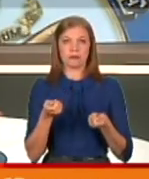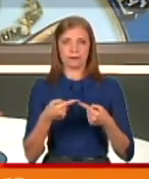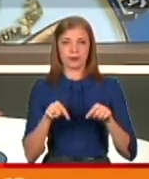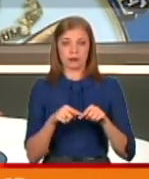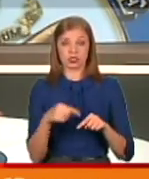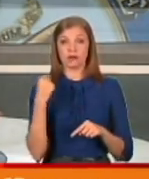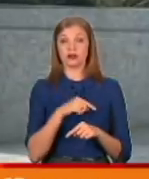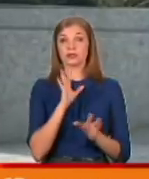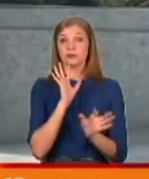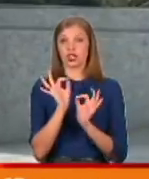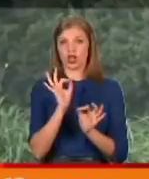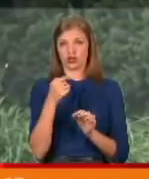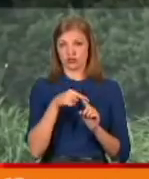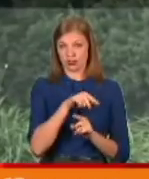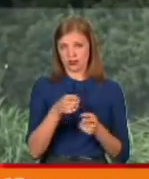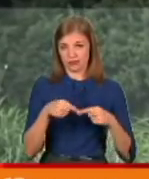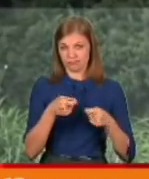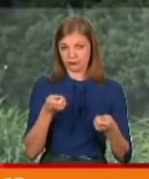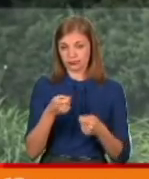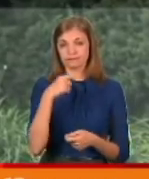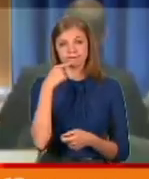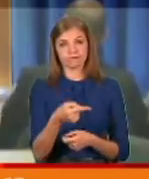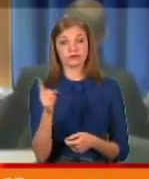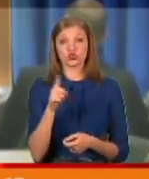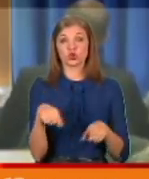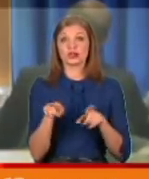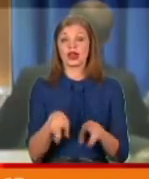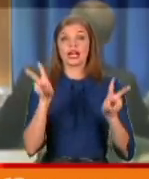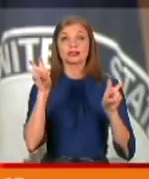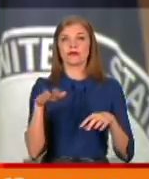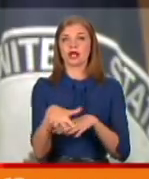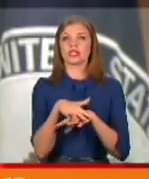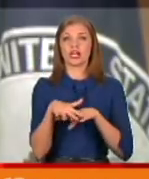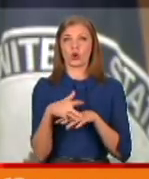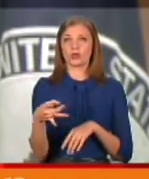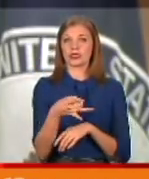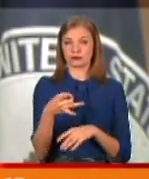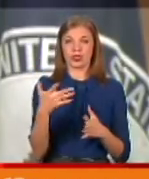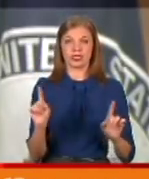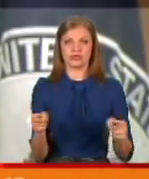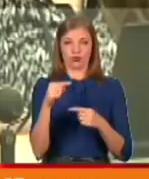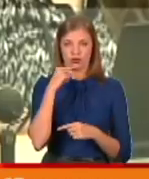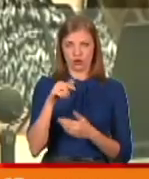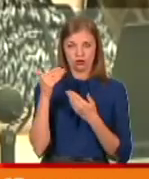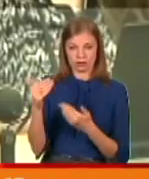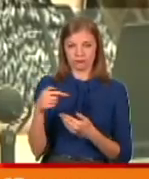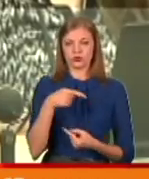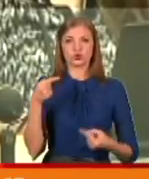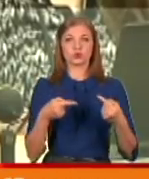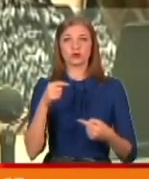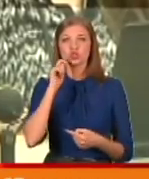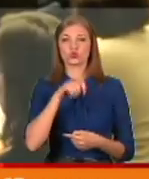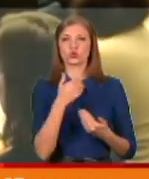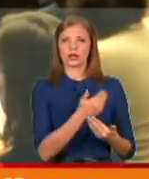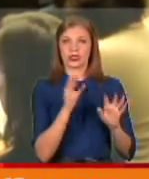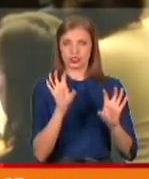департамент. Речниця Держдепу Гізер Ноуверт наголосила, що так звані народні республіки, які створила Росія, суперечать